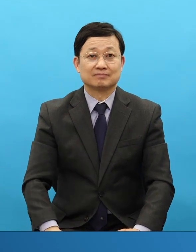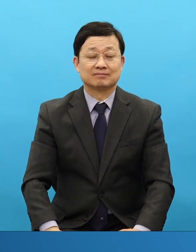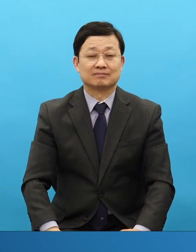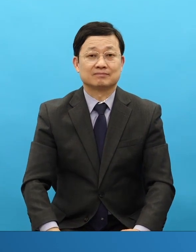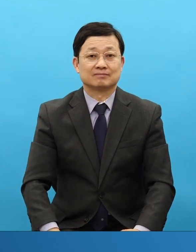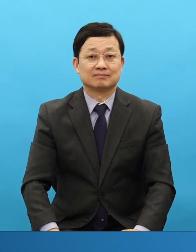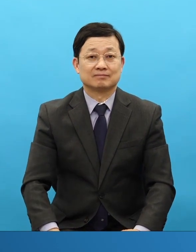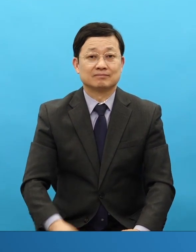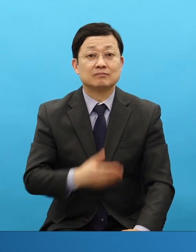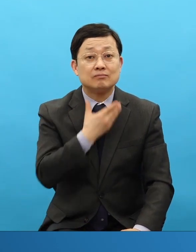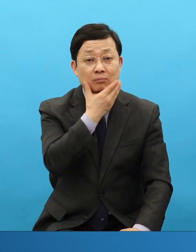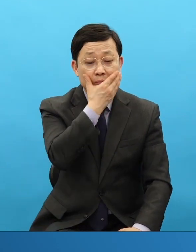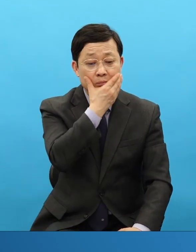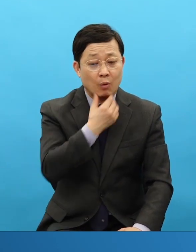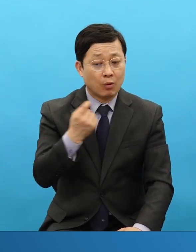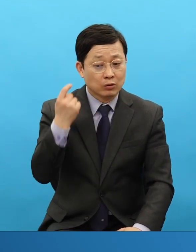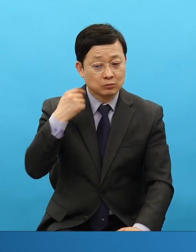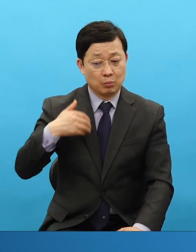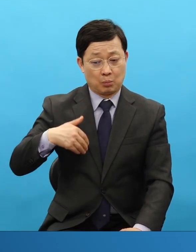복음 모르면